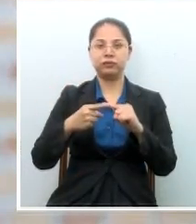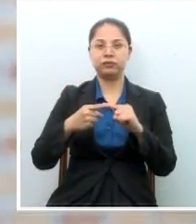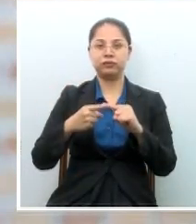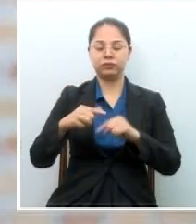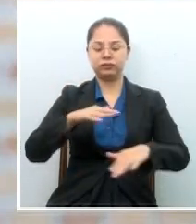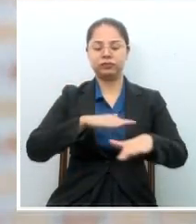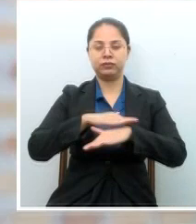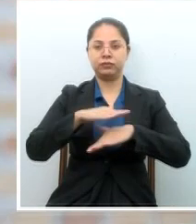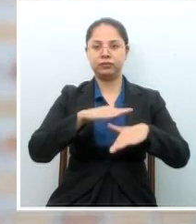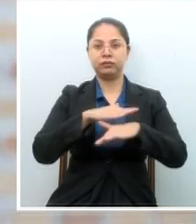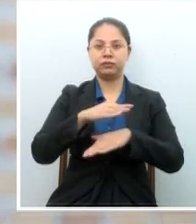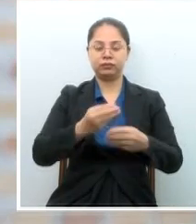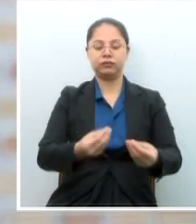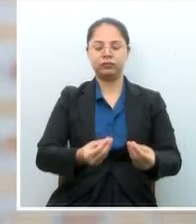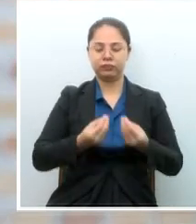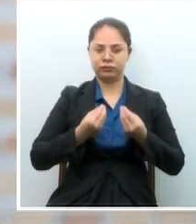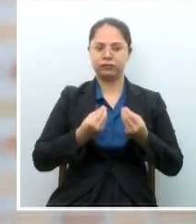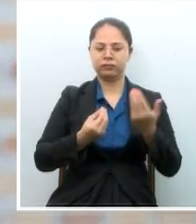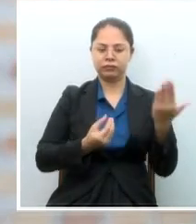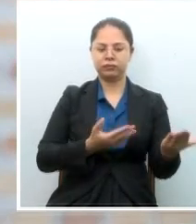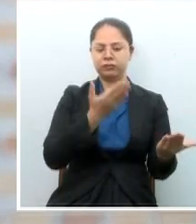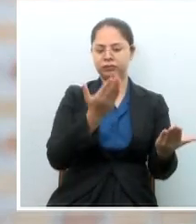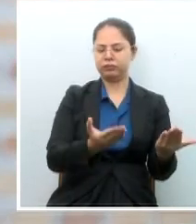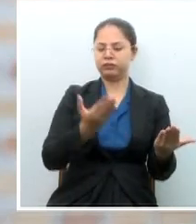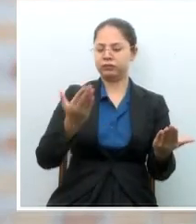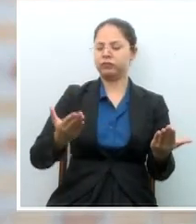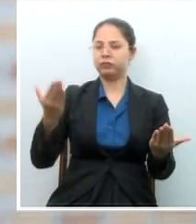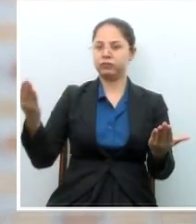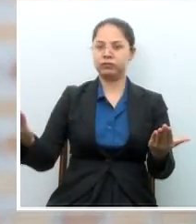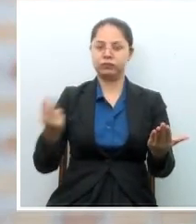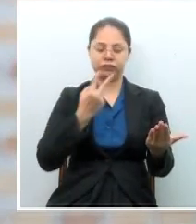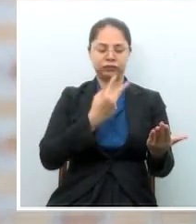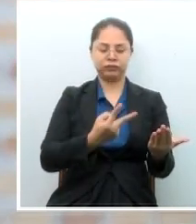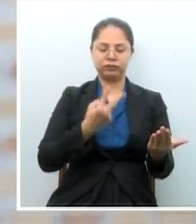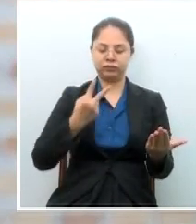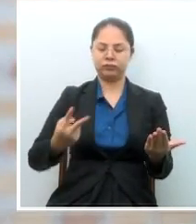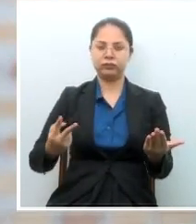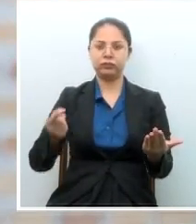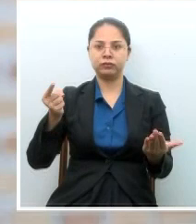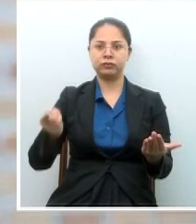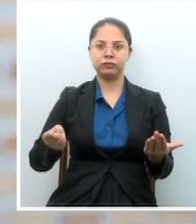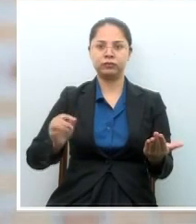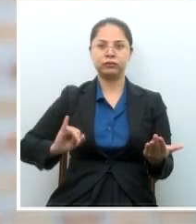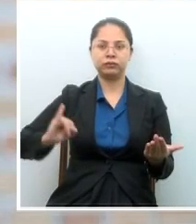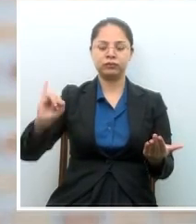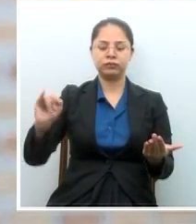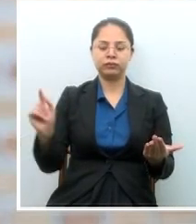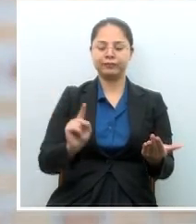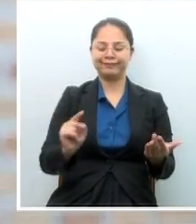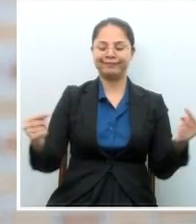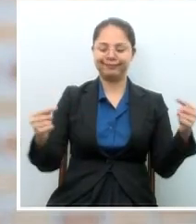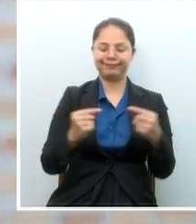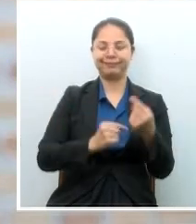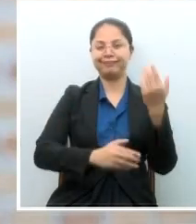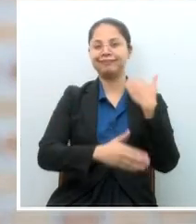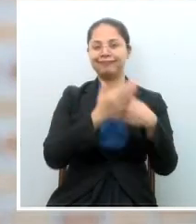ำหลักฐานที่เราได้มาหลายๆชิ้นเนี่ยค่ะมาเปรียบเทียบเพื่อให้ได้ความจริงที่ถูกต้องทางประวัติศาสต